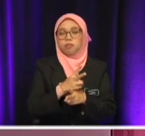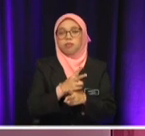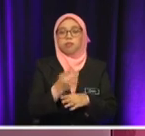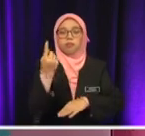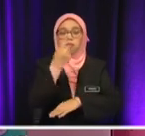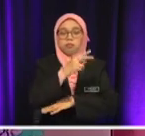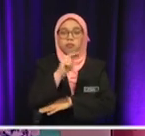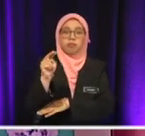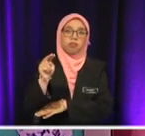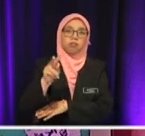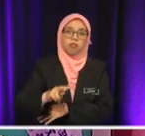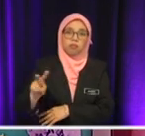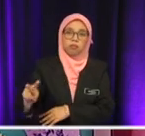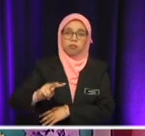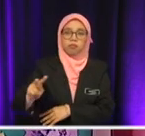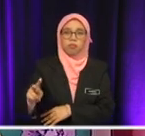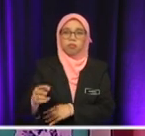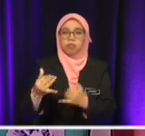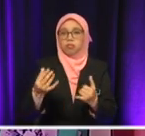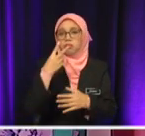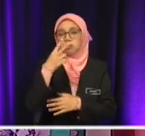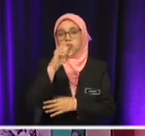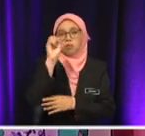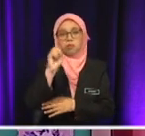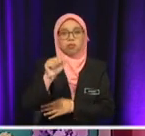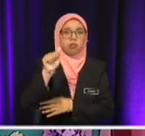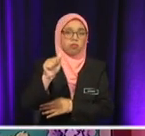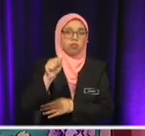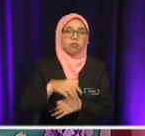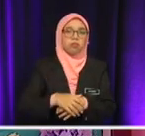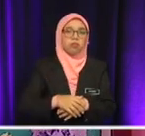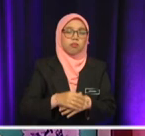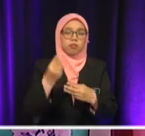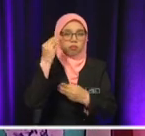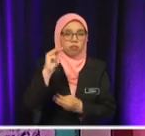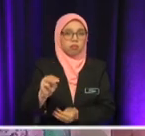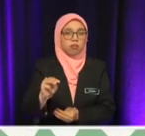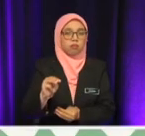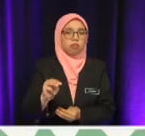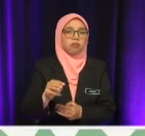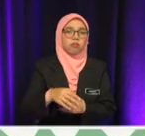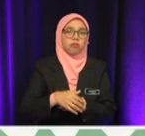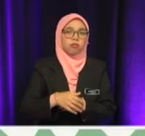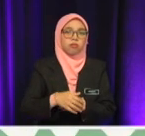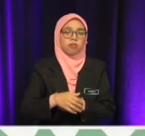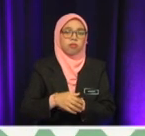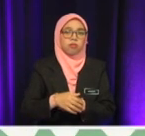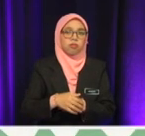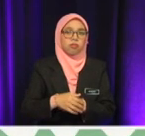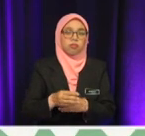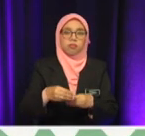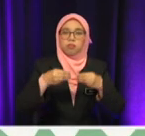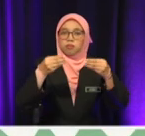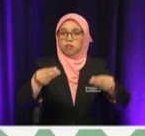A. Okey, berdasarkan maklumat di atas, cadangkan 1 aktiviti perkembangan estetika dan